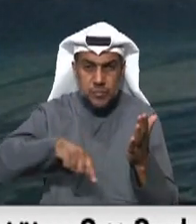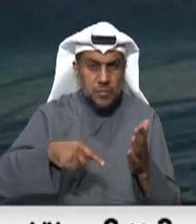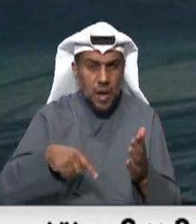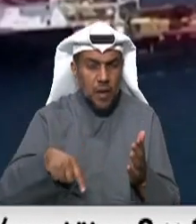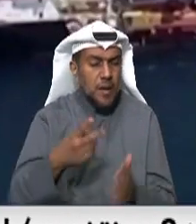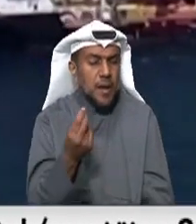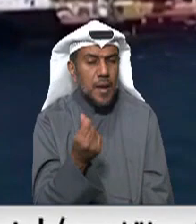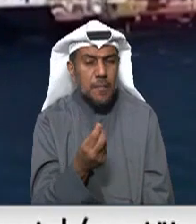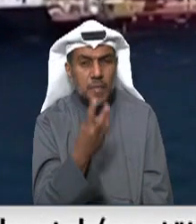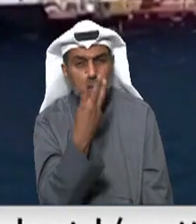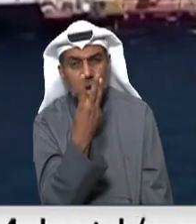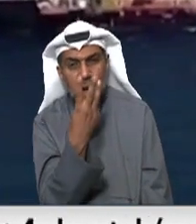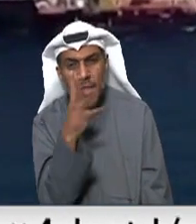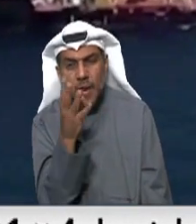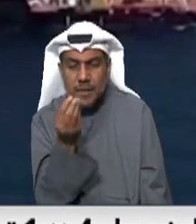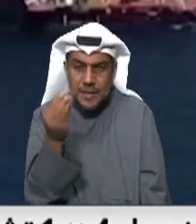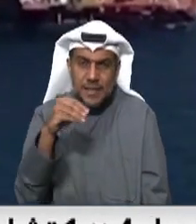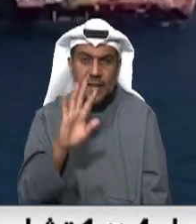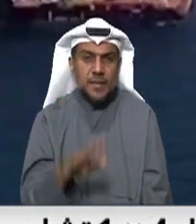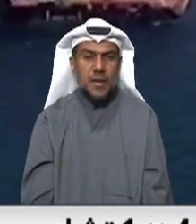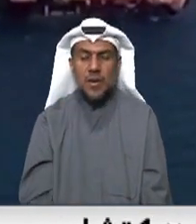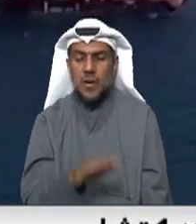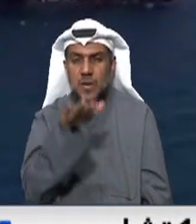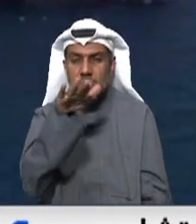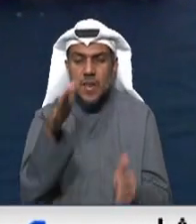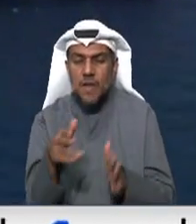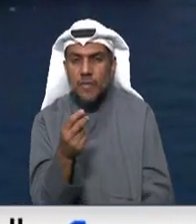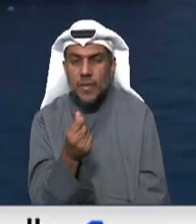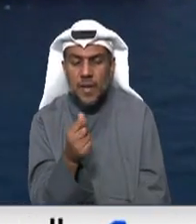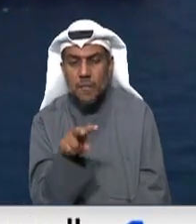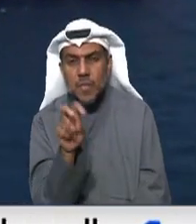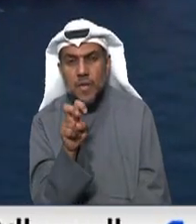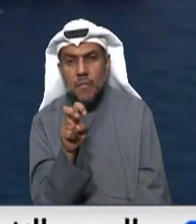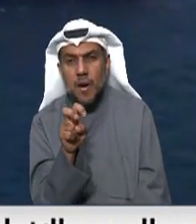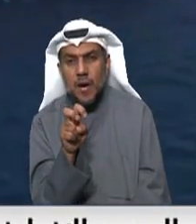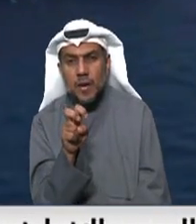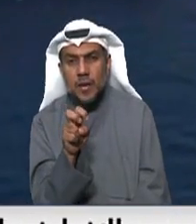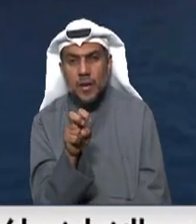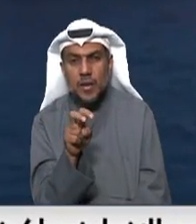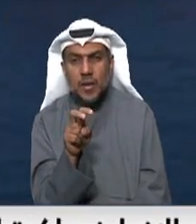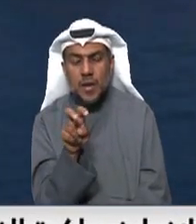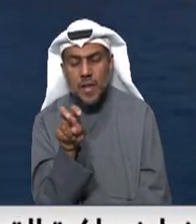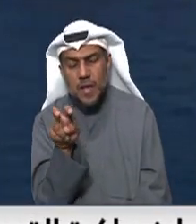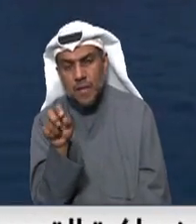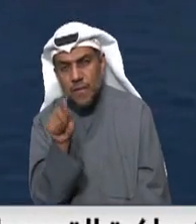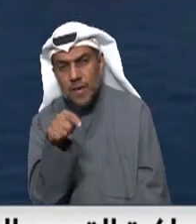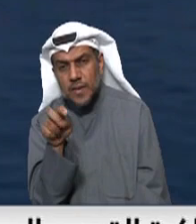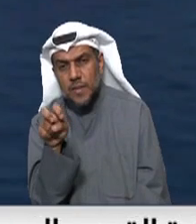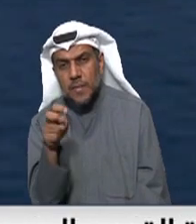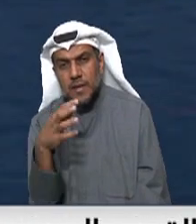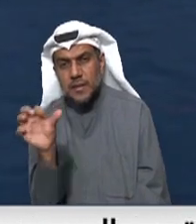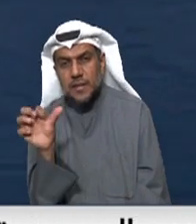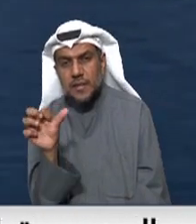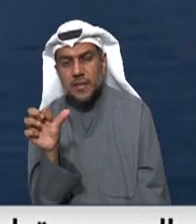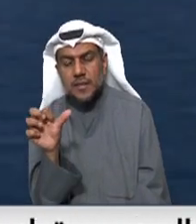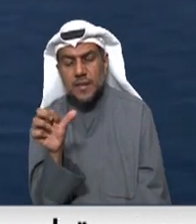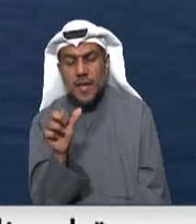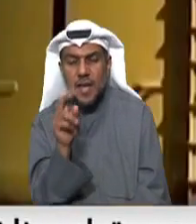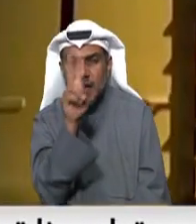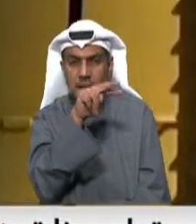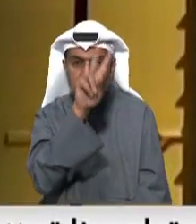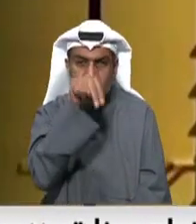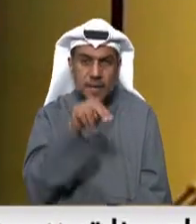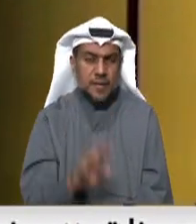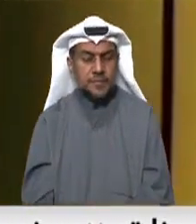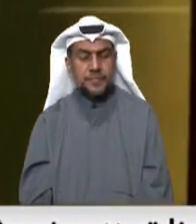43 سنتا ليصل الى مستوى 80$ و98 سنتا للبرميل كما